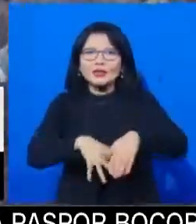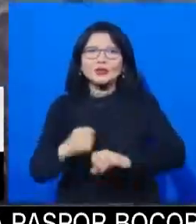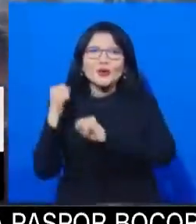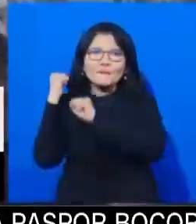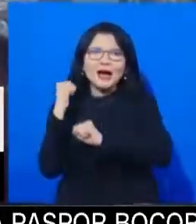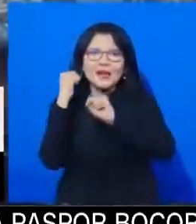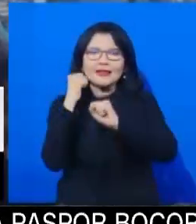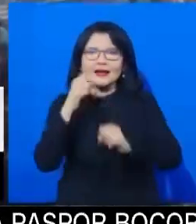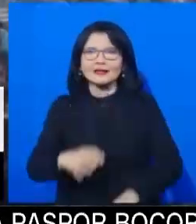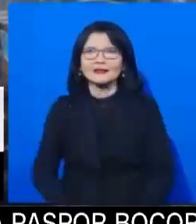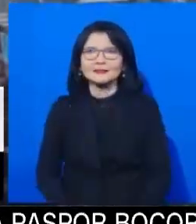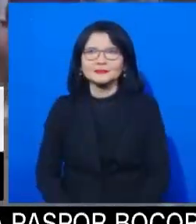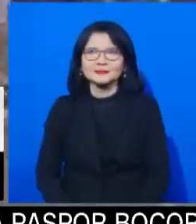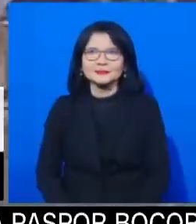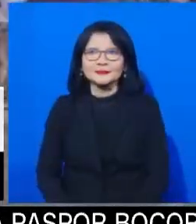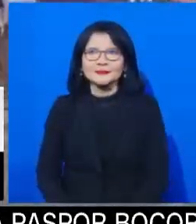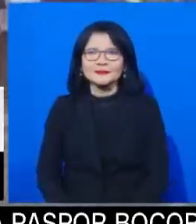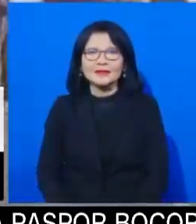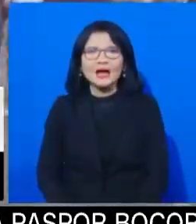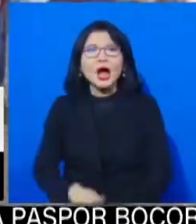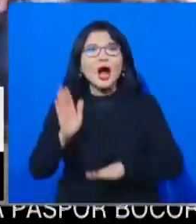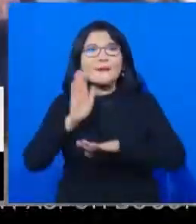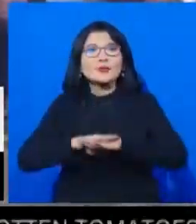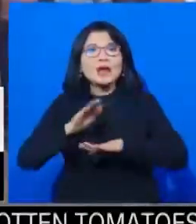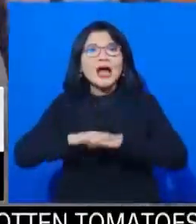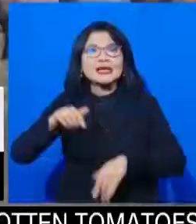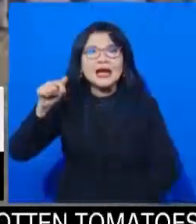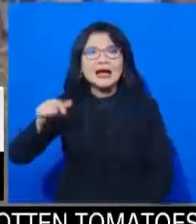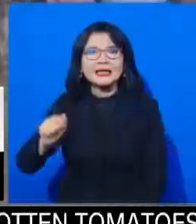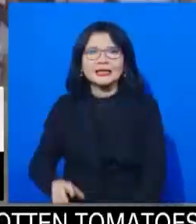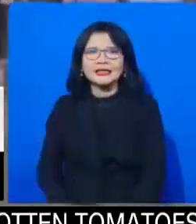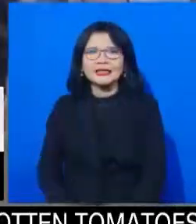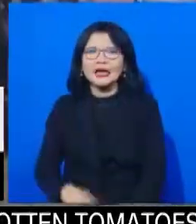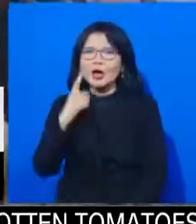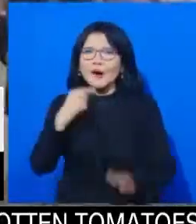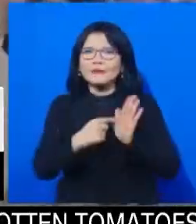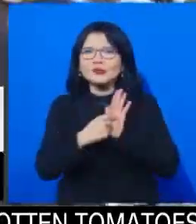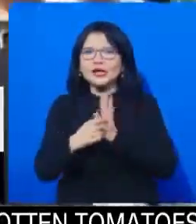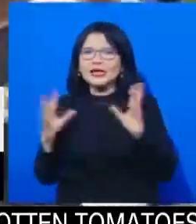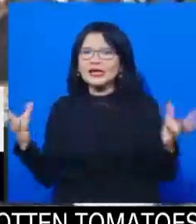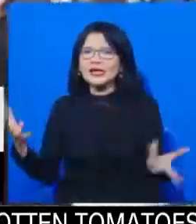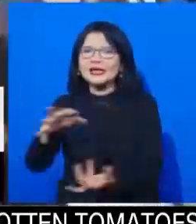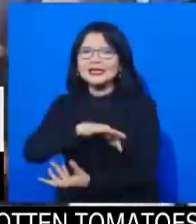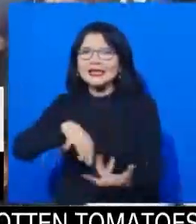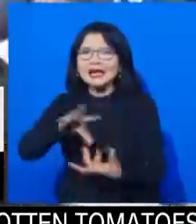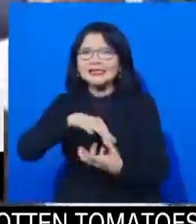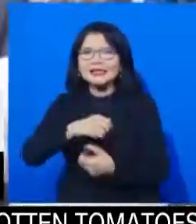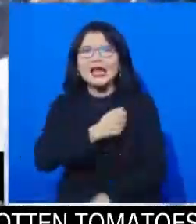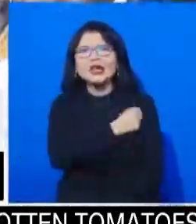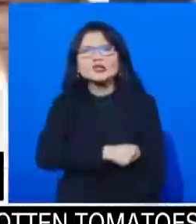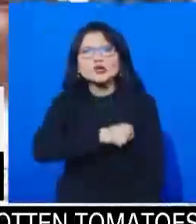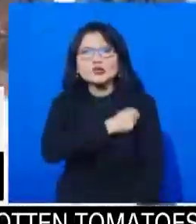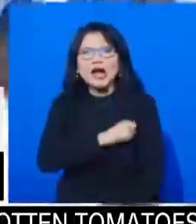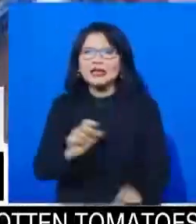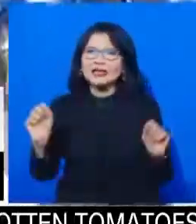dan memeriahkan tradisi ini. Tradisi mengarak pengantin sunat dianggap sebagai wujud interaksi sosial dalam tatanan kehidupan